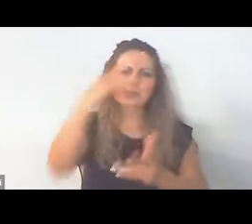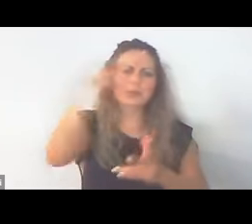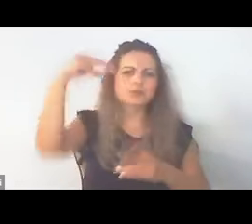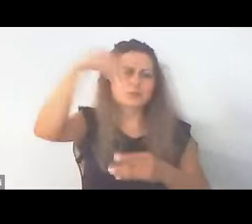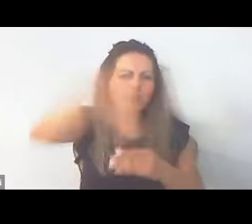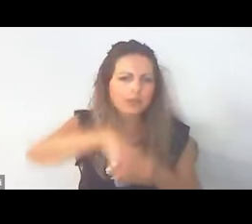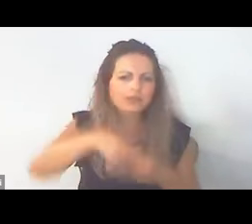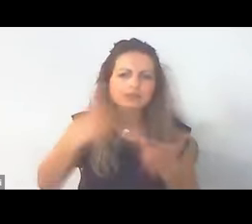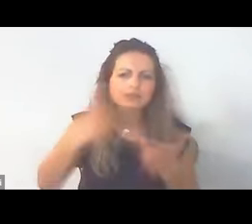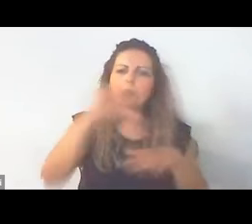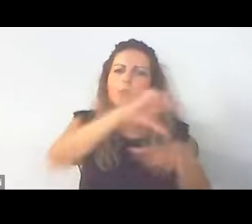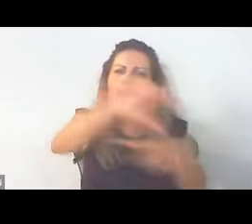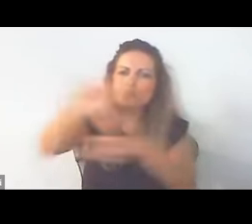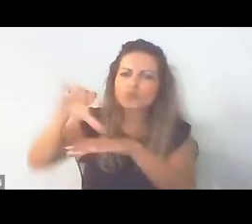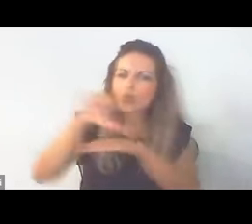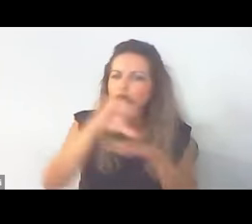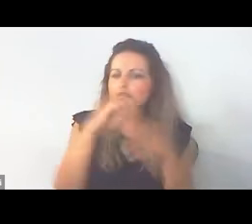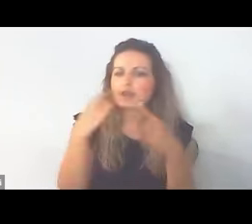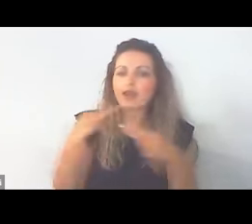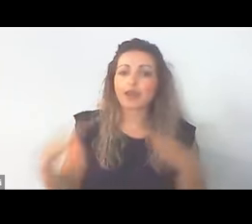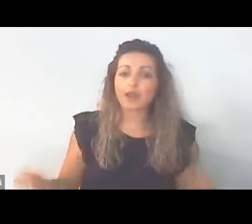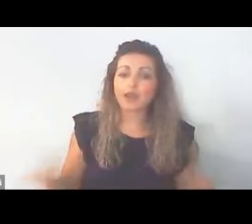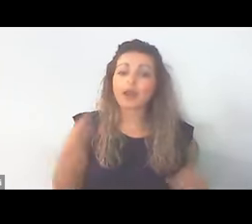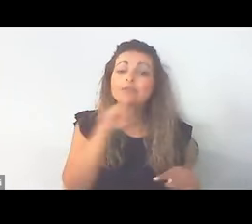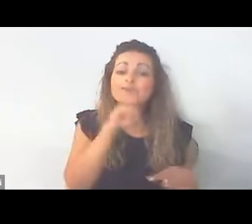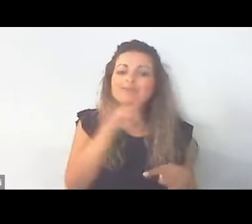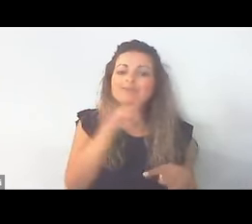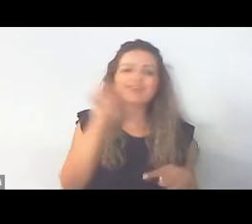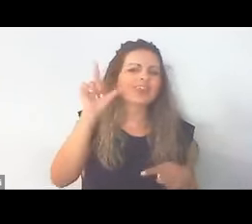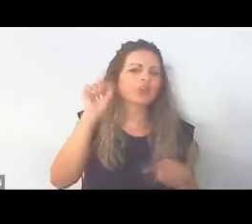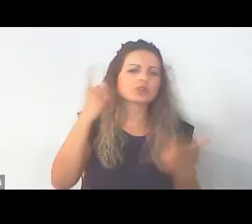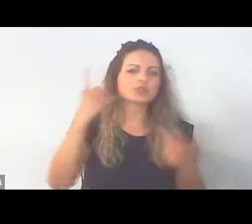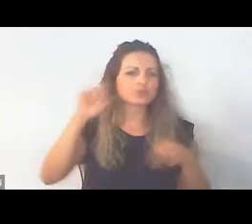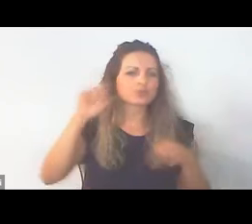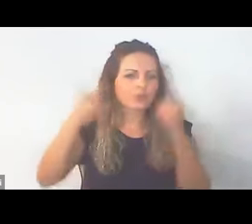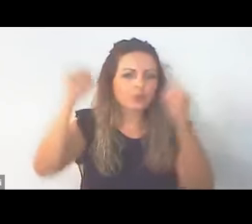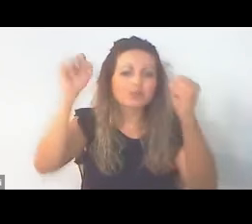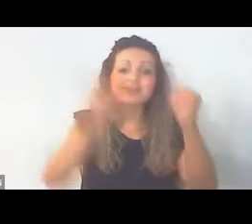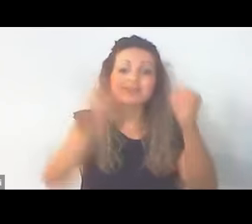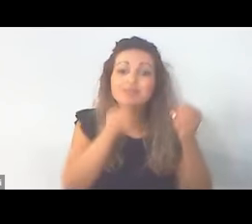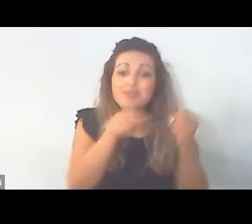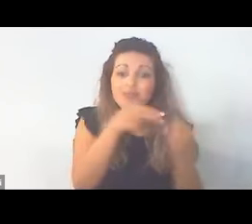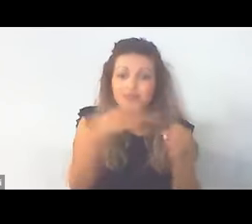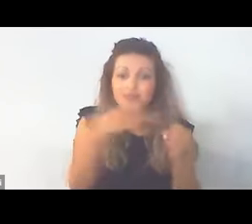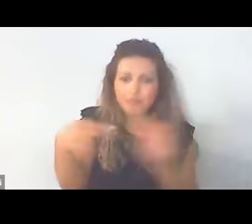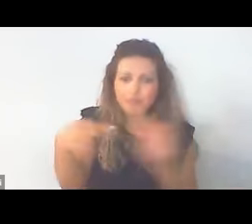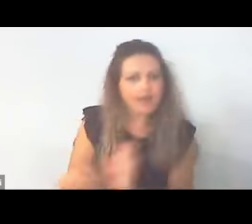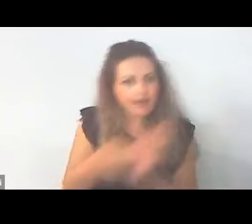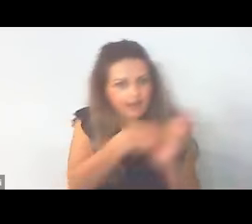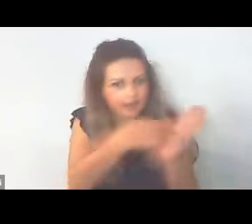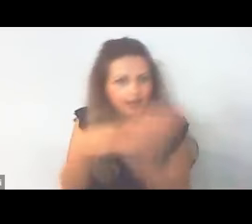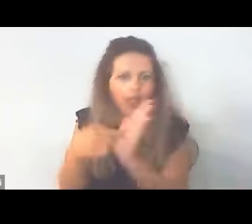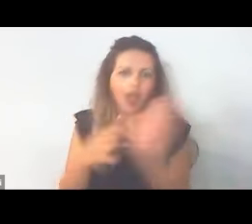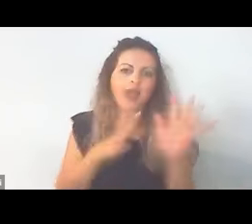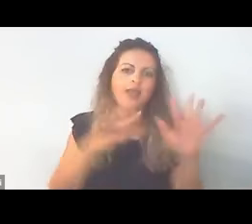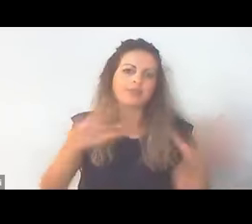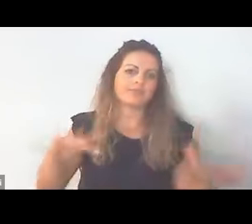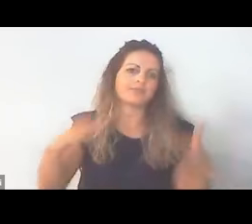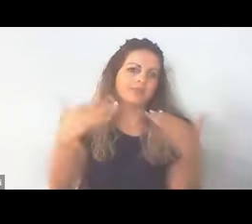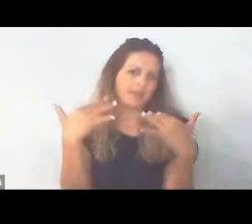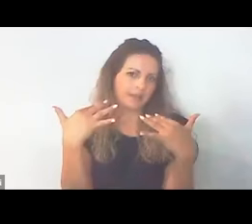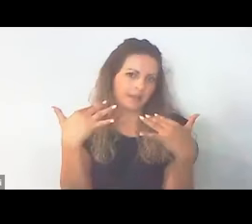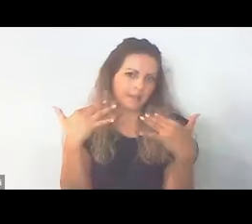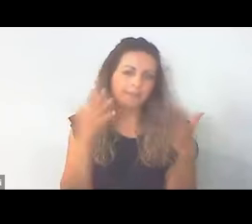περιοχών κτλ., που προσπαθούσαν να κοινωνικοποιήσουν το ζήτημα αυτό Φυσικά παράλληλα με μια σειρά από